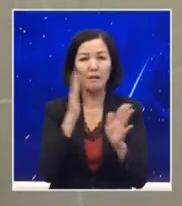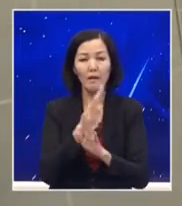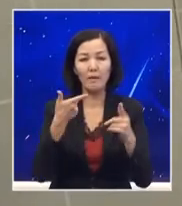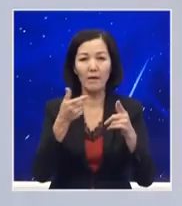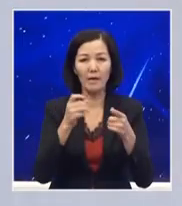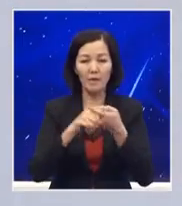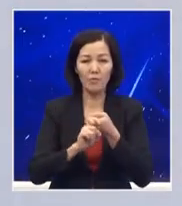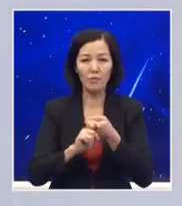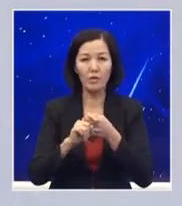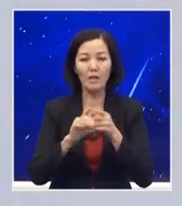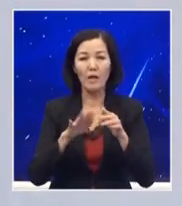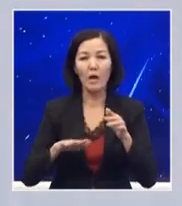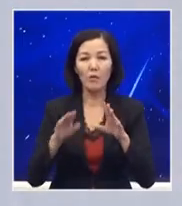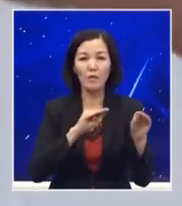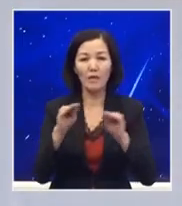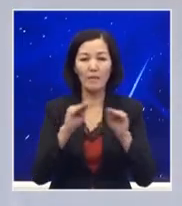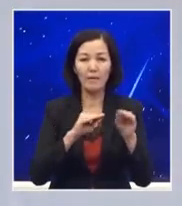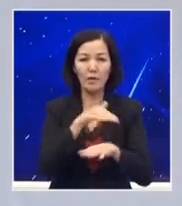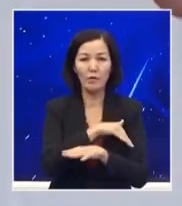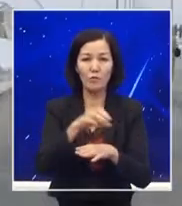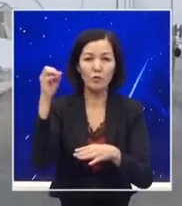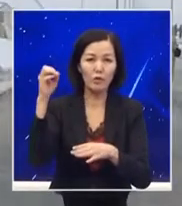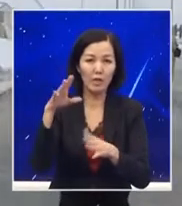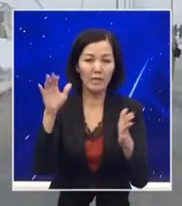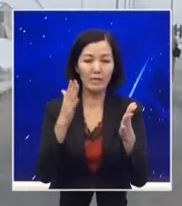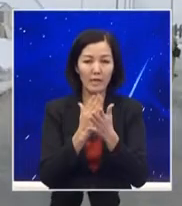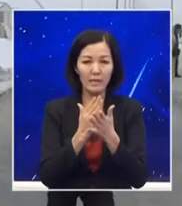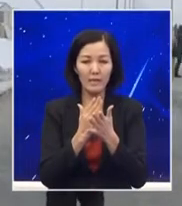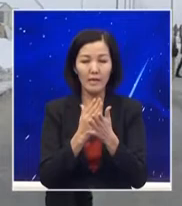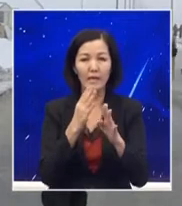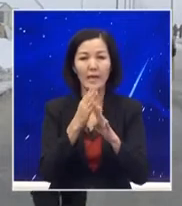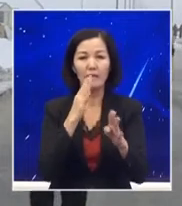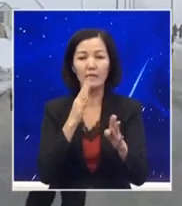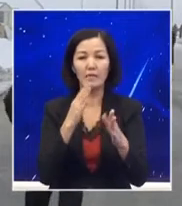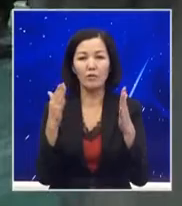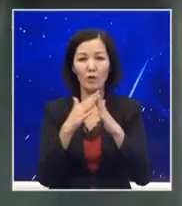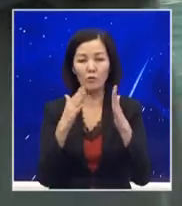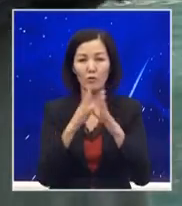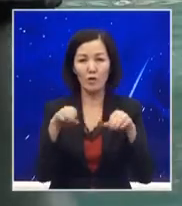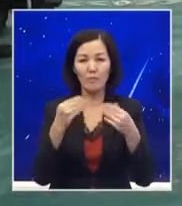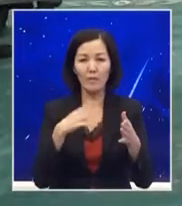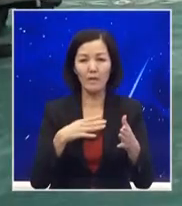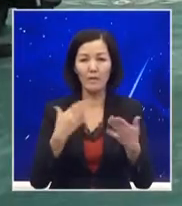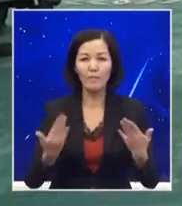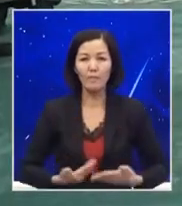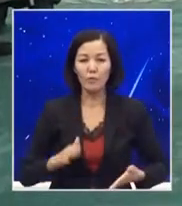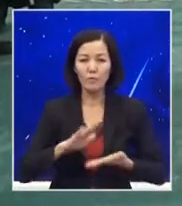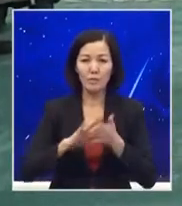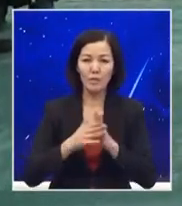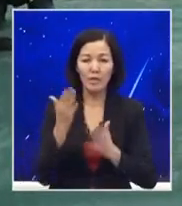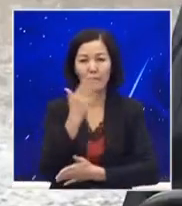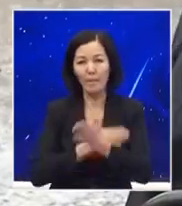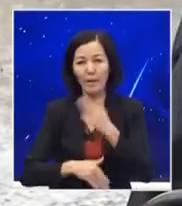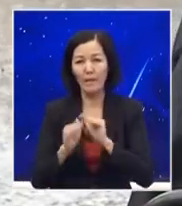қосылған, ауласы абаттандырылып, көше жарықтандырылған. Бұл тұрғын үйлердің дені кезекте тұрған азаматтарға берілді. Тұрмысы төмен, мүмкіндік